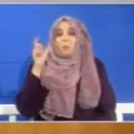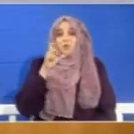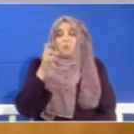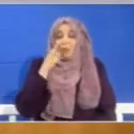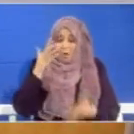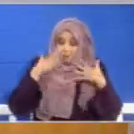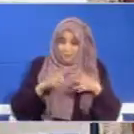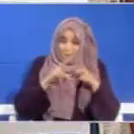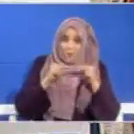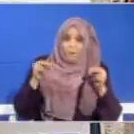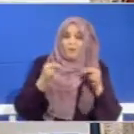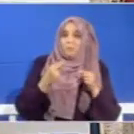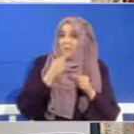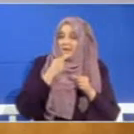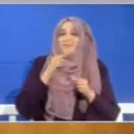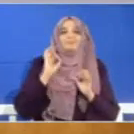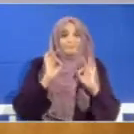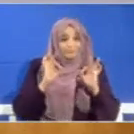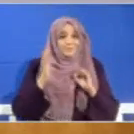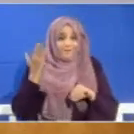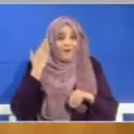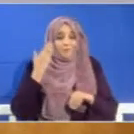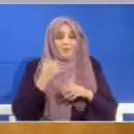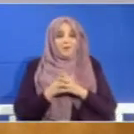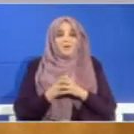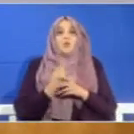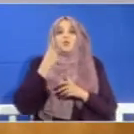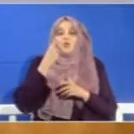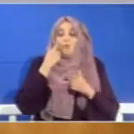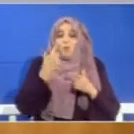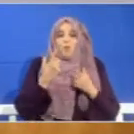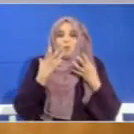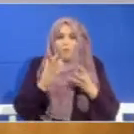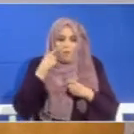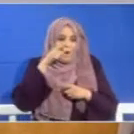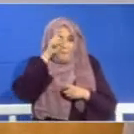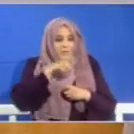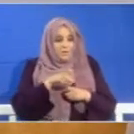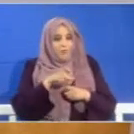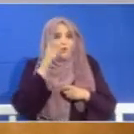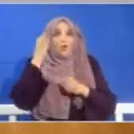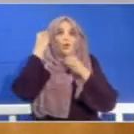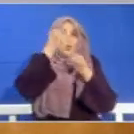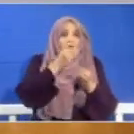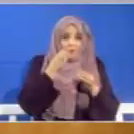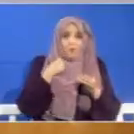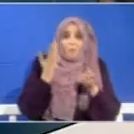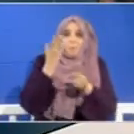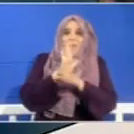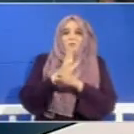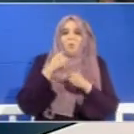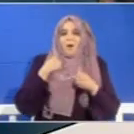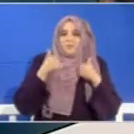والشكل الحسن الطيب. هذا هو، إن الله يحب أن يرى أثر نعمته على عبده. على عبده معناها الله تعالى أنعم